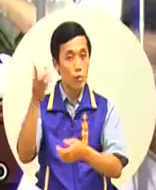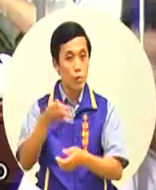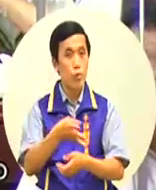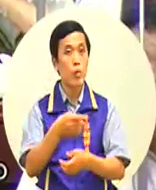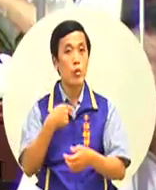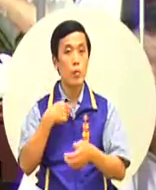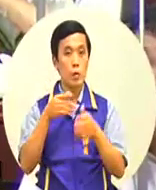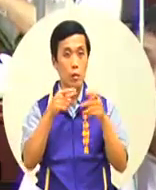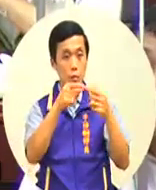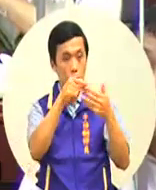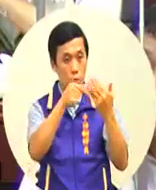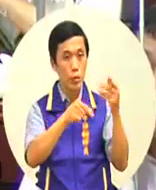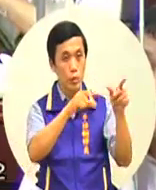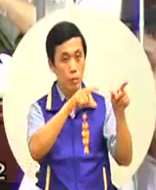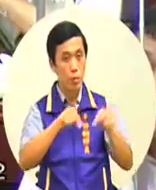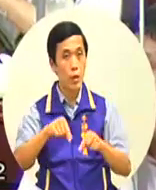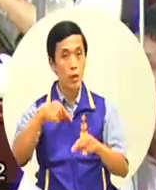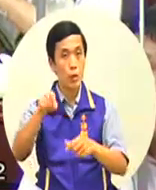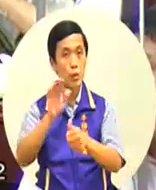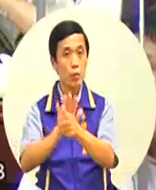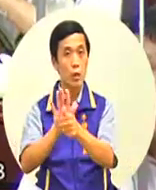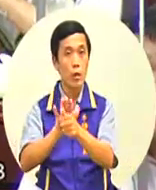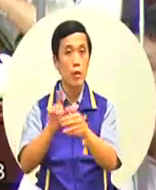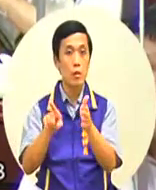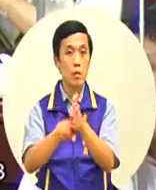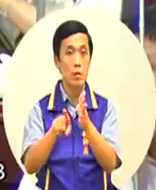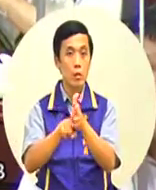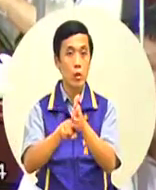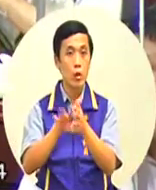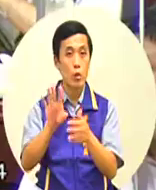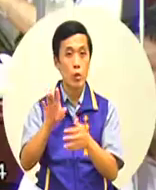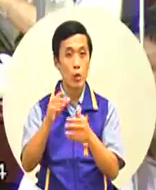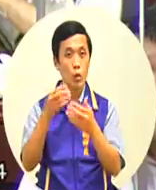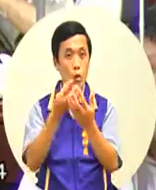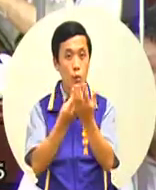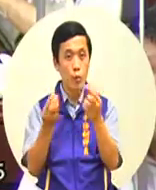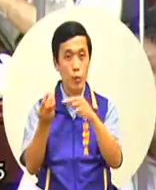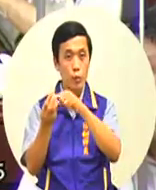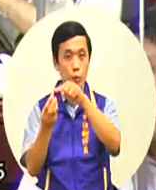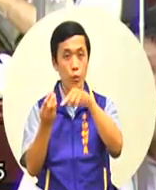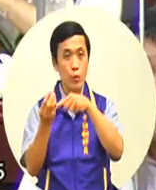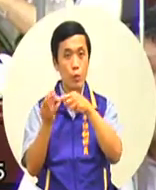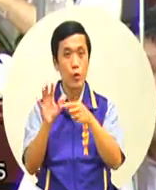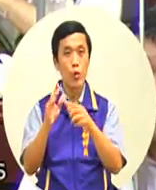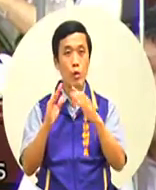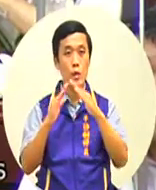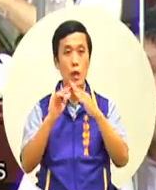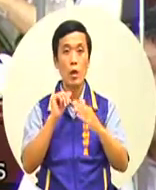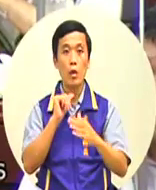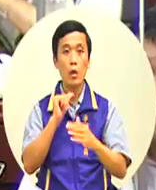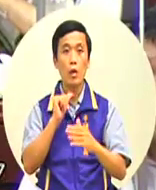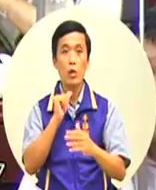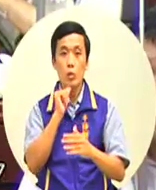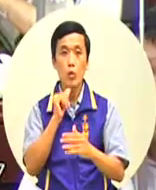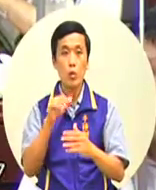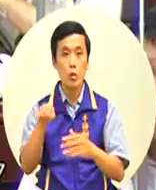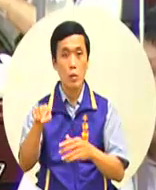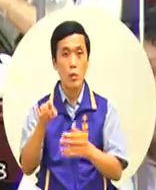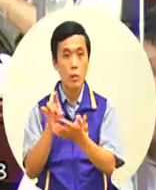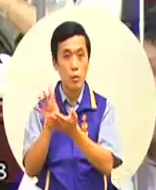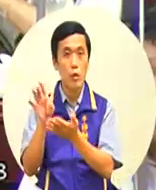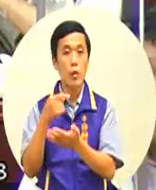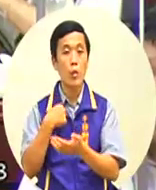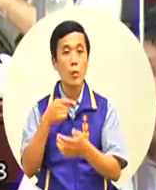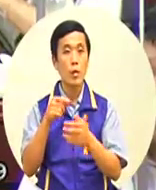业要点去处理的时候，因为部分是比较编列为私有地，所以我们就有做剔除。那我们按照符合我